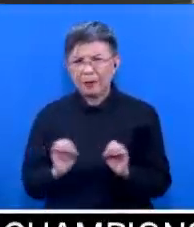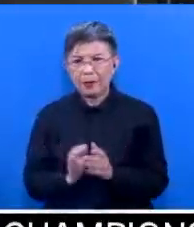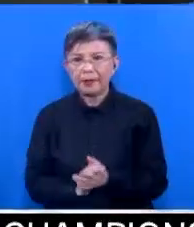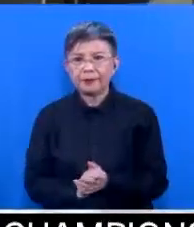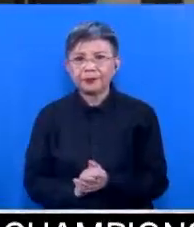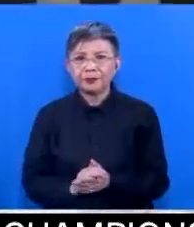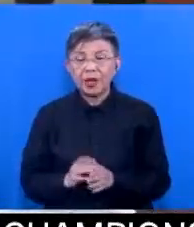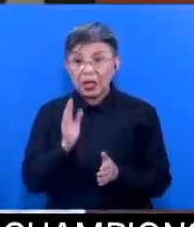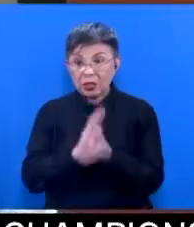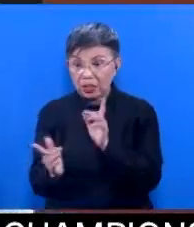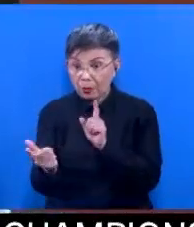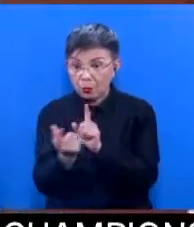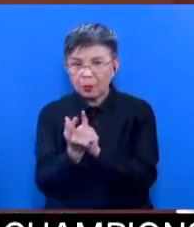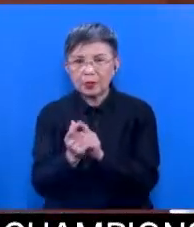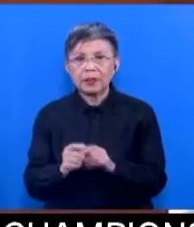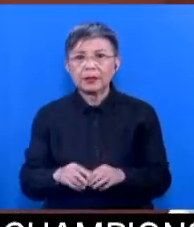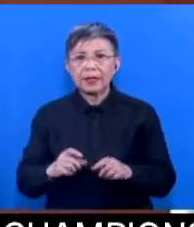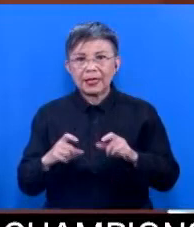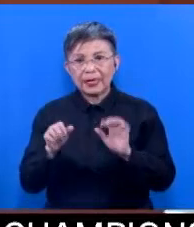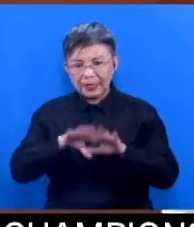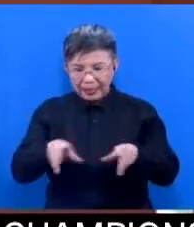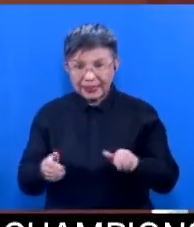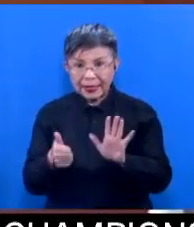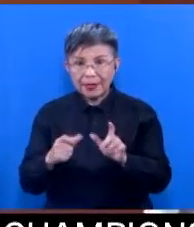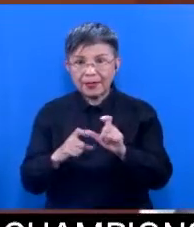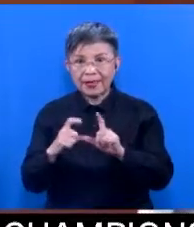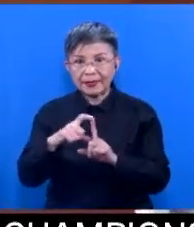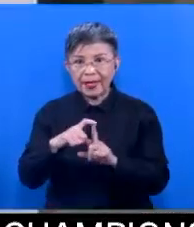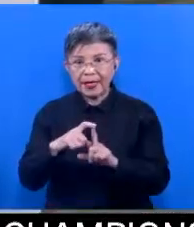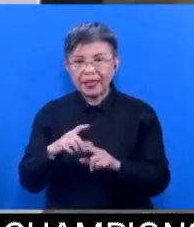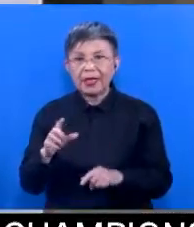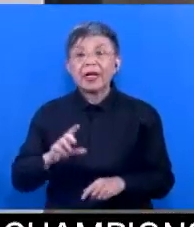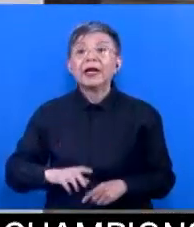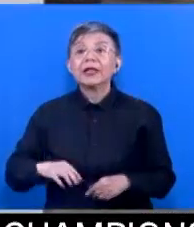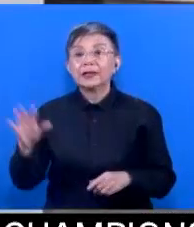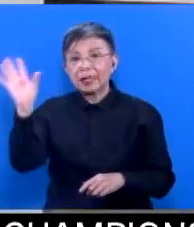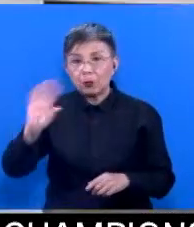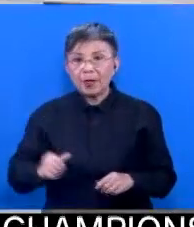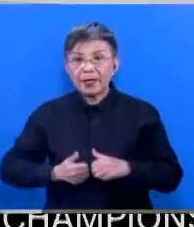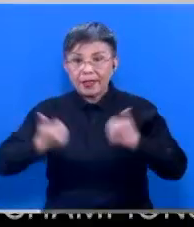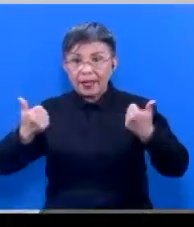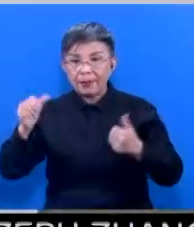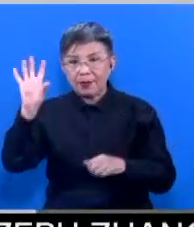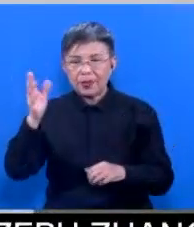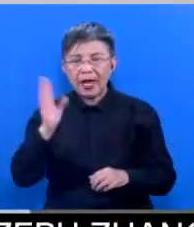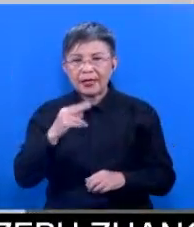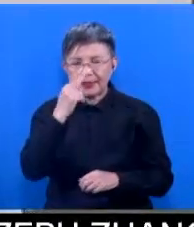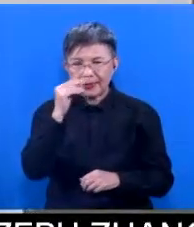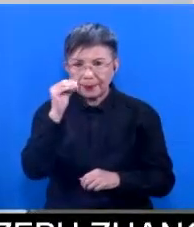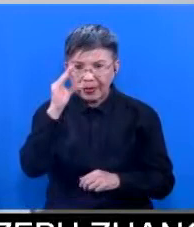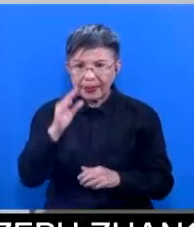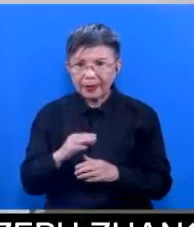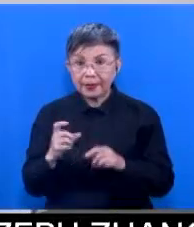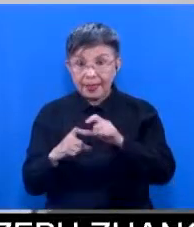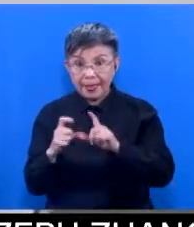Ujian secara tatap muka diikuti ribuan siswa kelas 6 sekolah dasar negeri di Kabupaten Tangerang, Banten, Selasa pagi. Di Sekolah